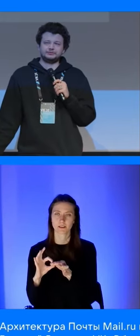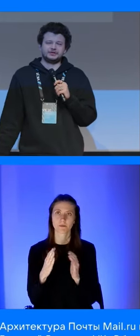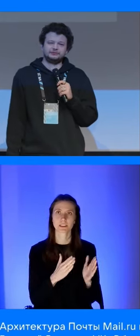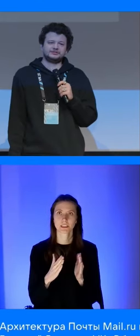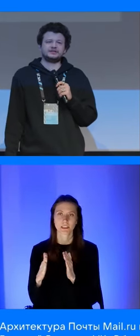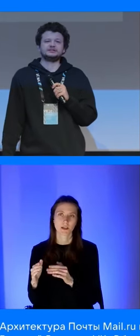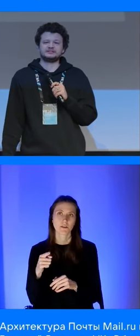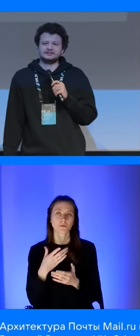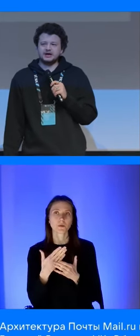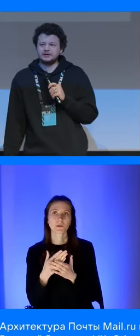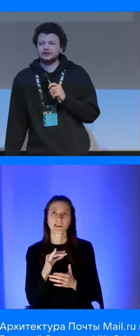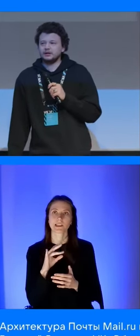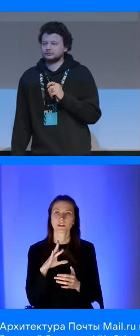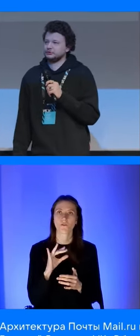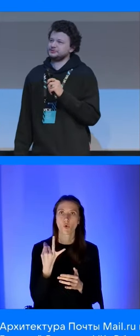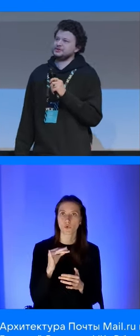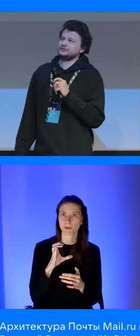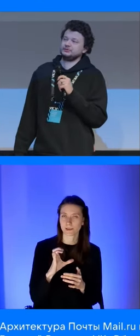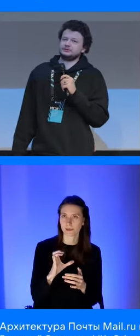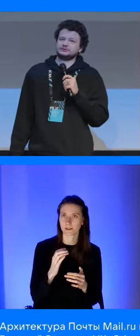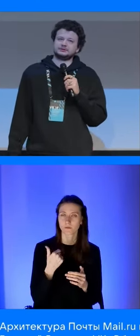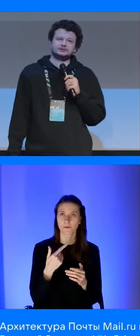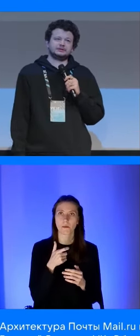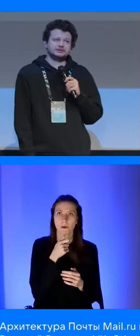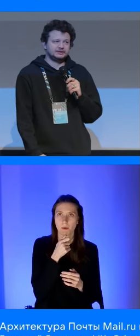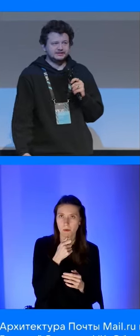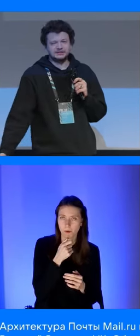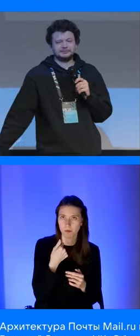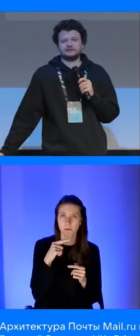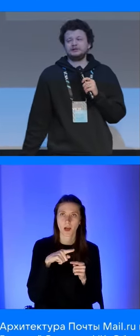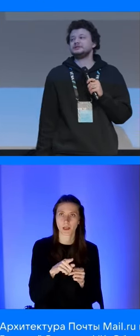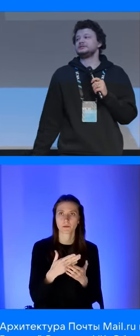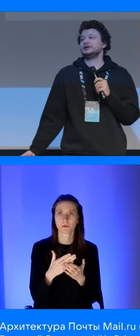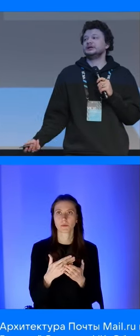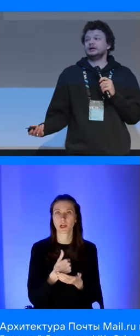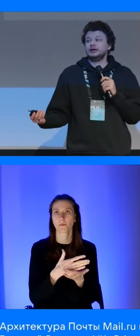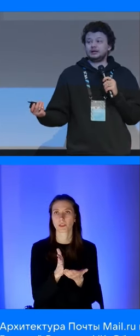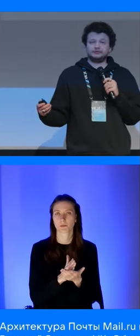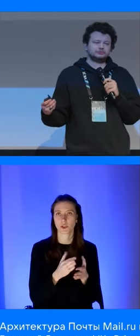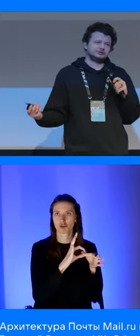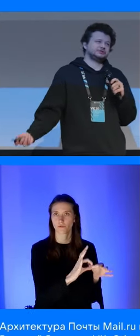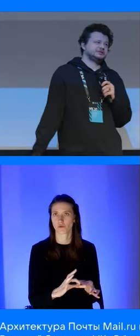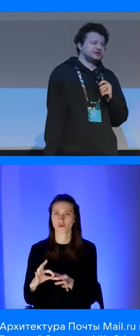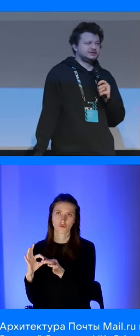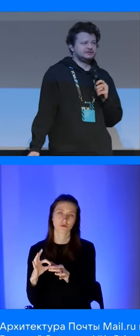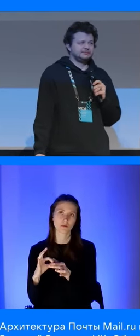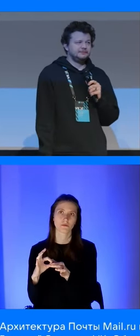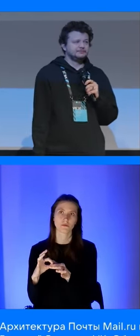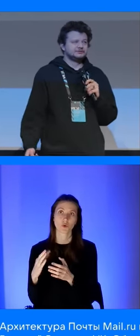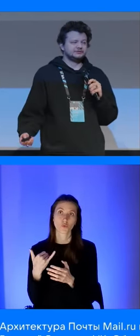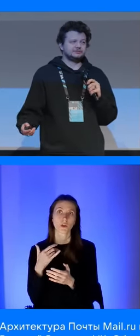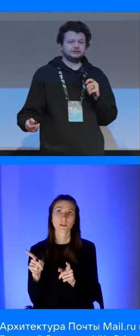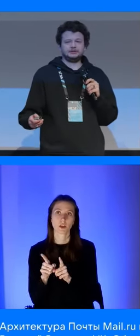ставят какой-нибудь envoy сайдкаром, который обеспечивает трейсинг, observability. И вот у нас тоже есть такая